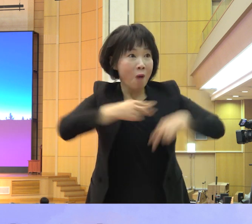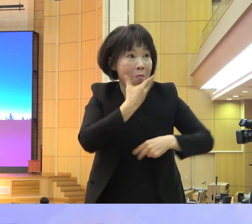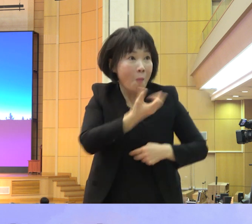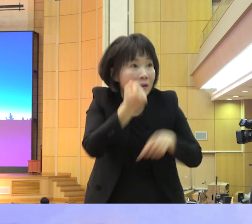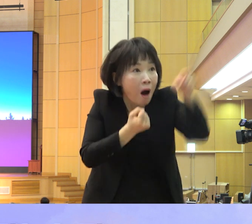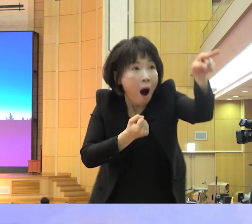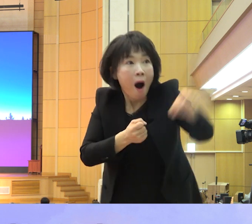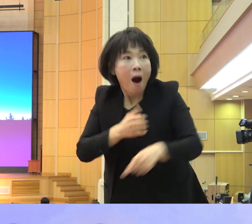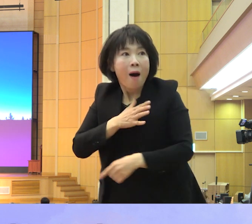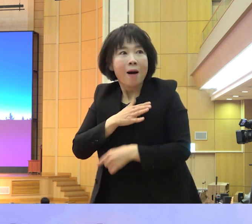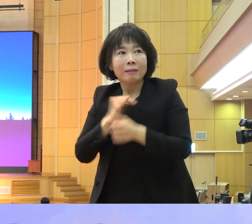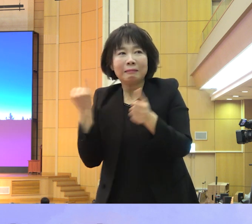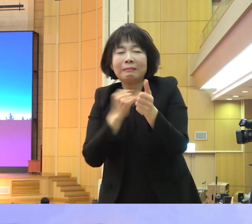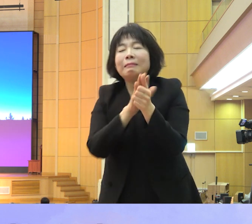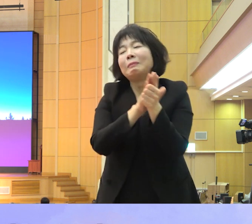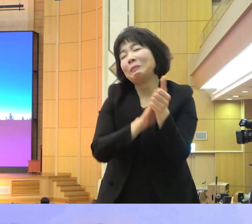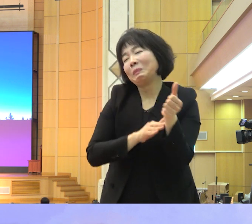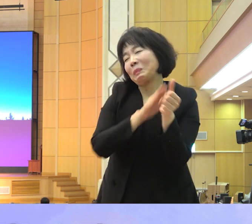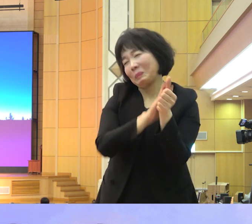그렇게 다가왔다 그러면